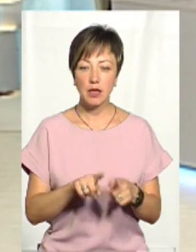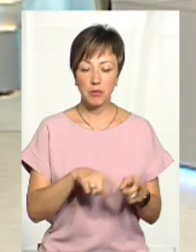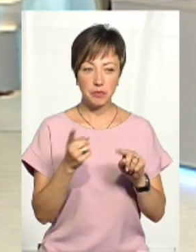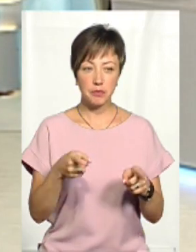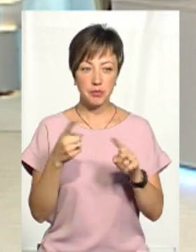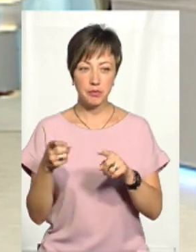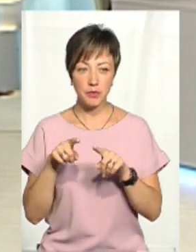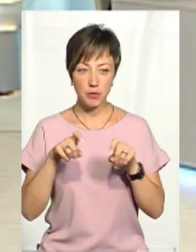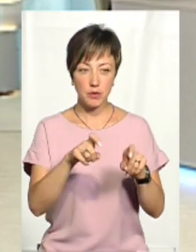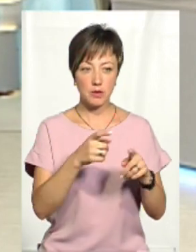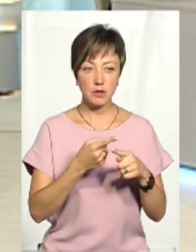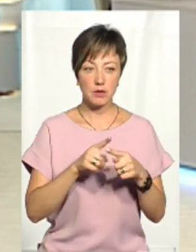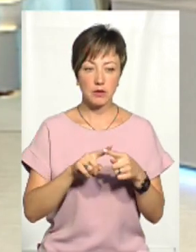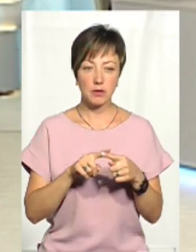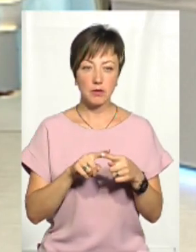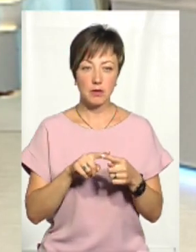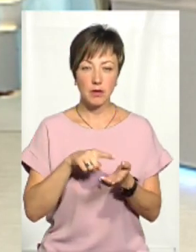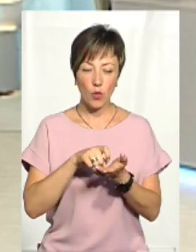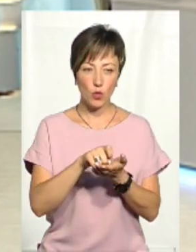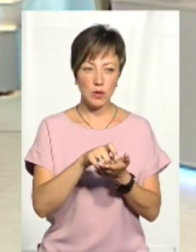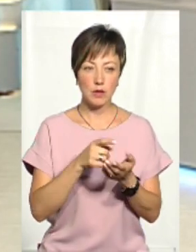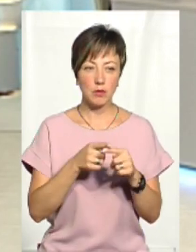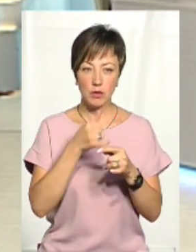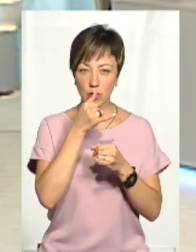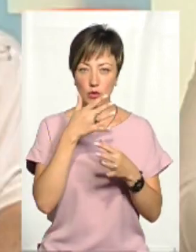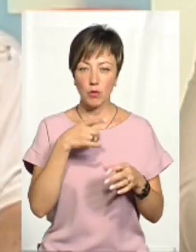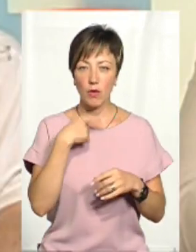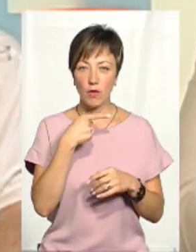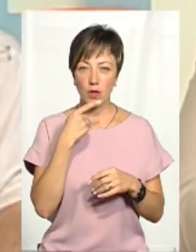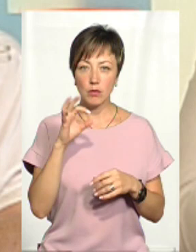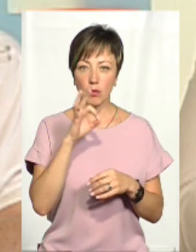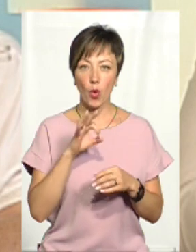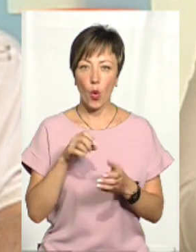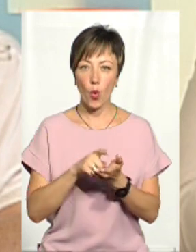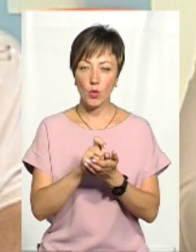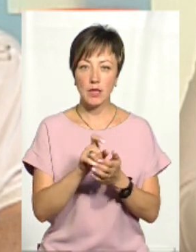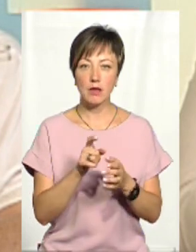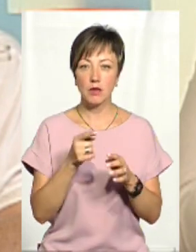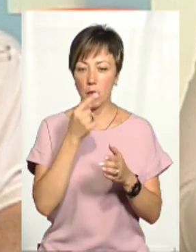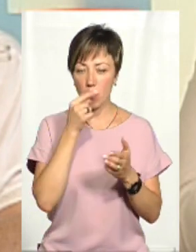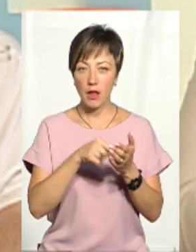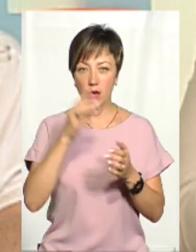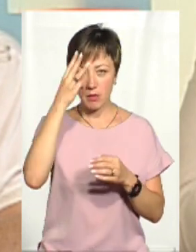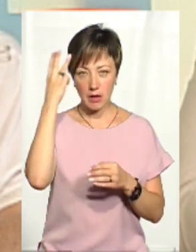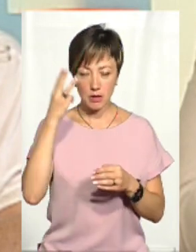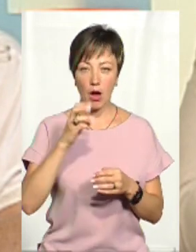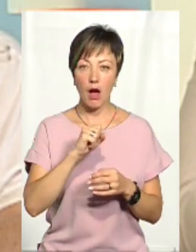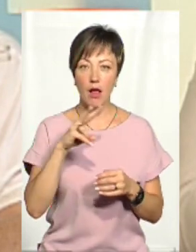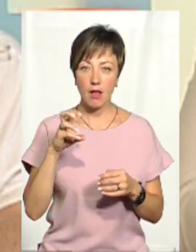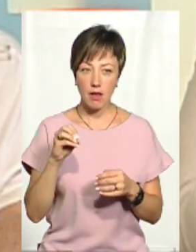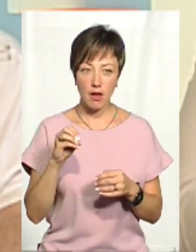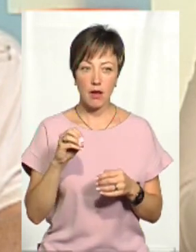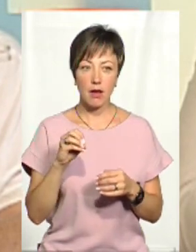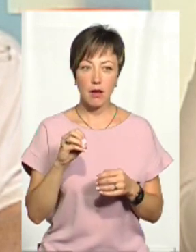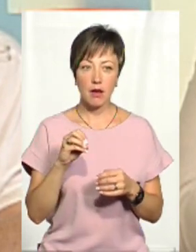дерева на інше дерево? Гусінь, тут ми не можемо говорити про гусінь, що вона добереться до Хмельницького. Але і